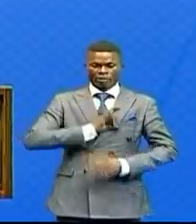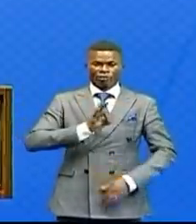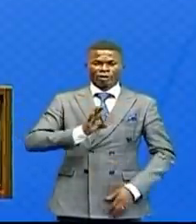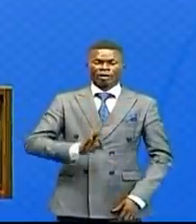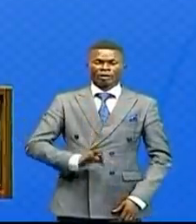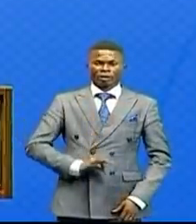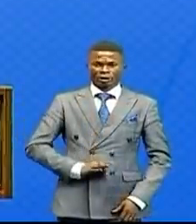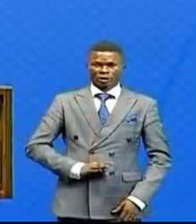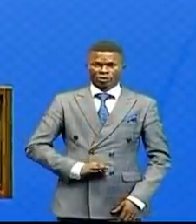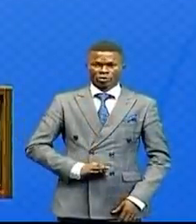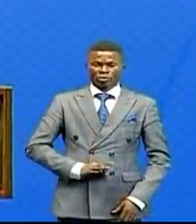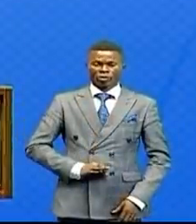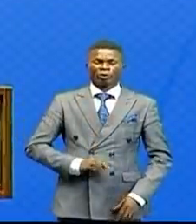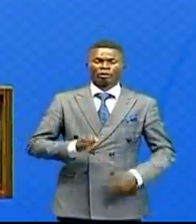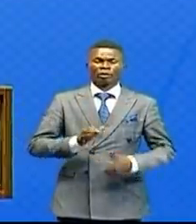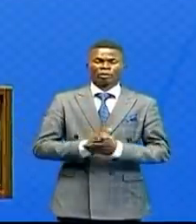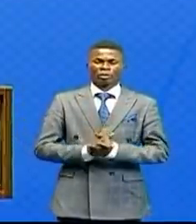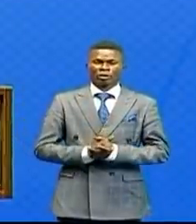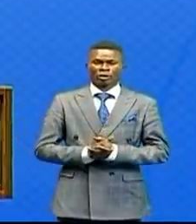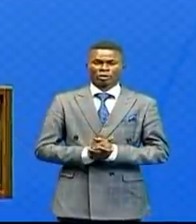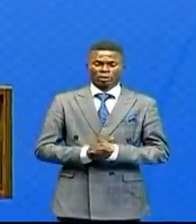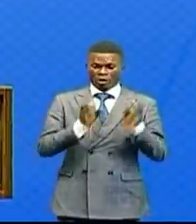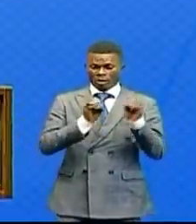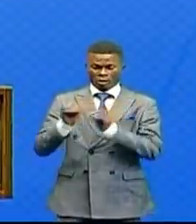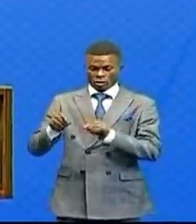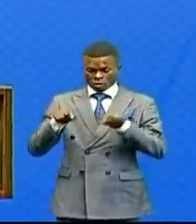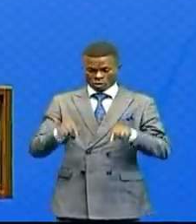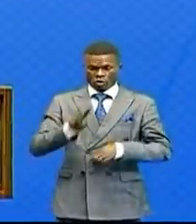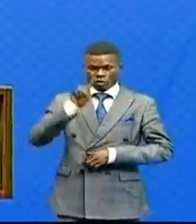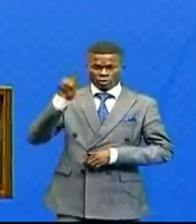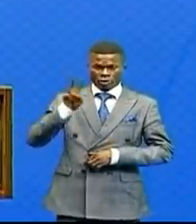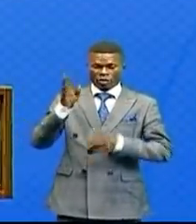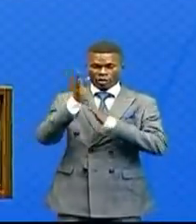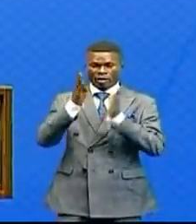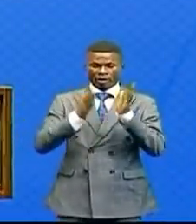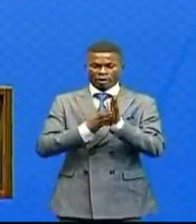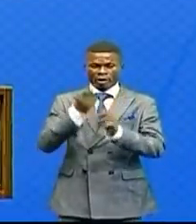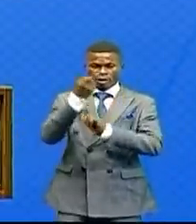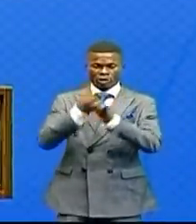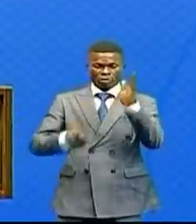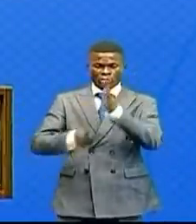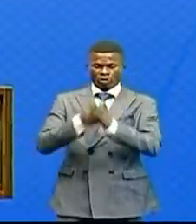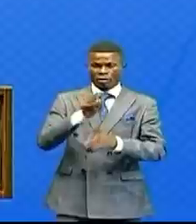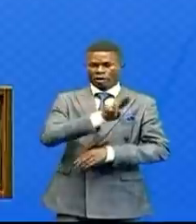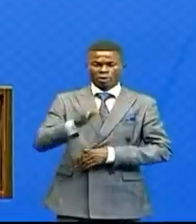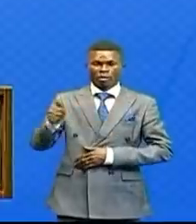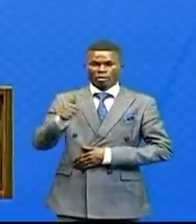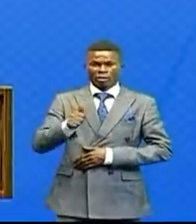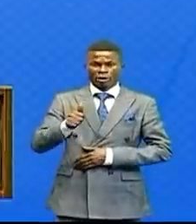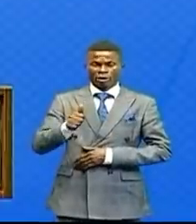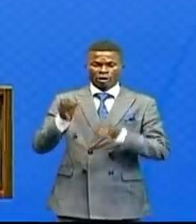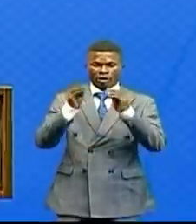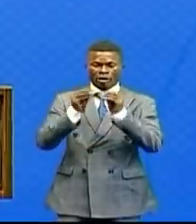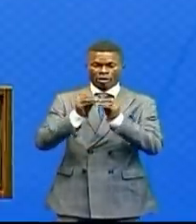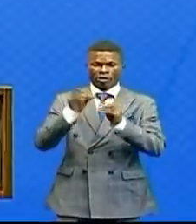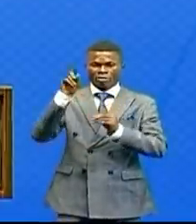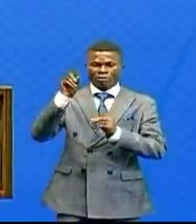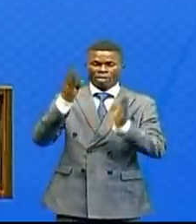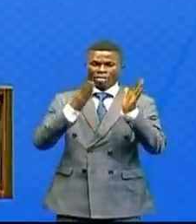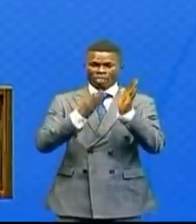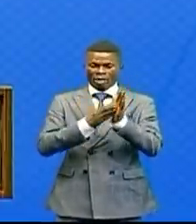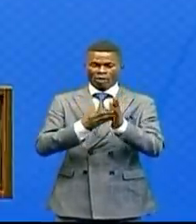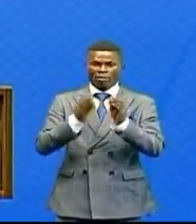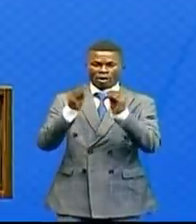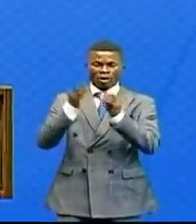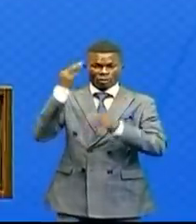Félix-Antoine Tshisekedi Tshilombo, a présidé ce vendredi 19 novembre 2021 la 29e réunion du Conseil